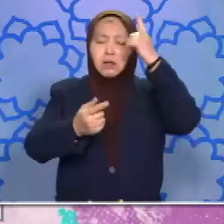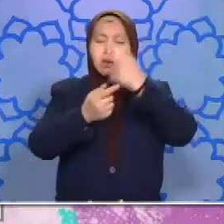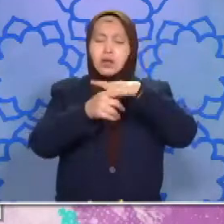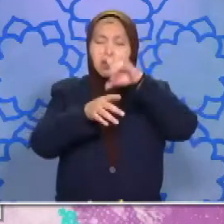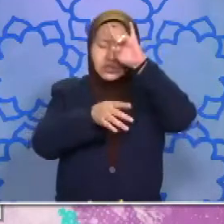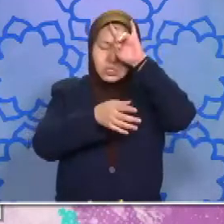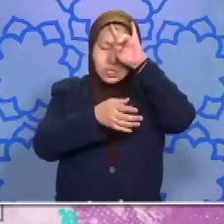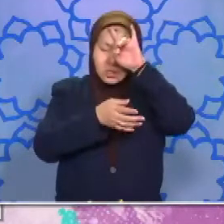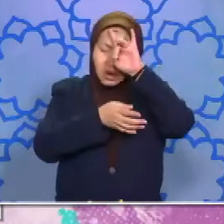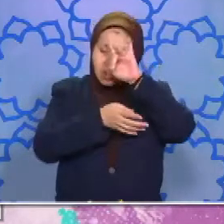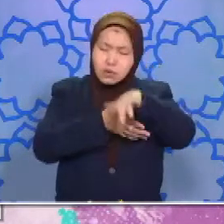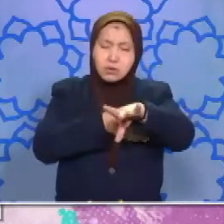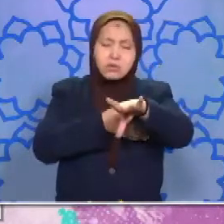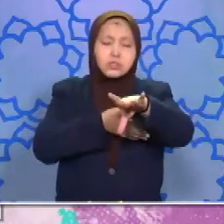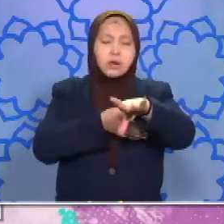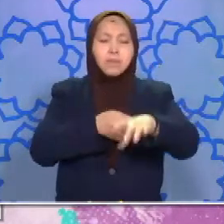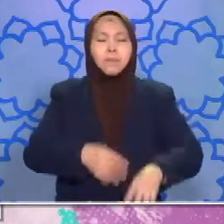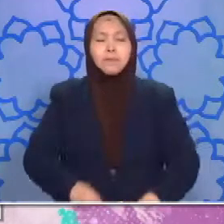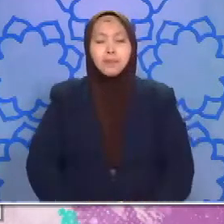الرجيم.